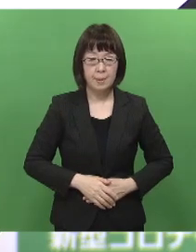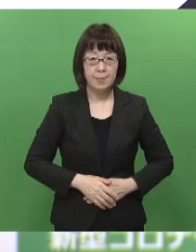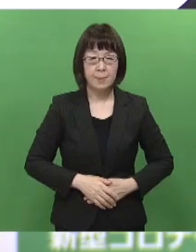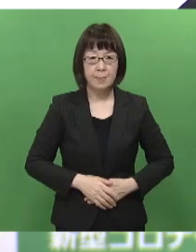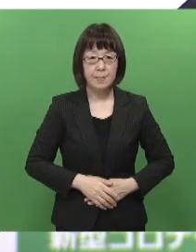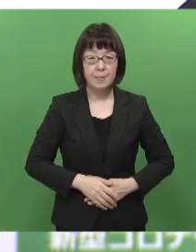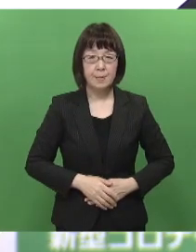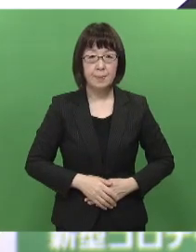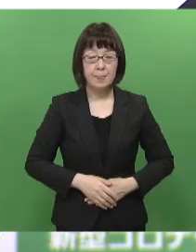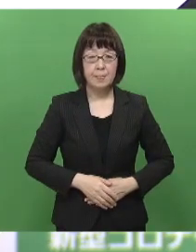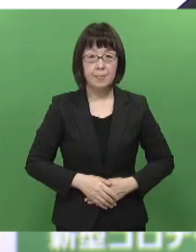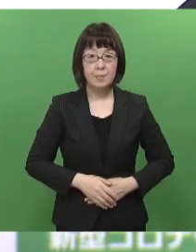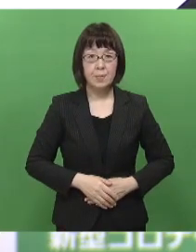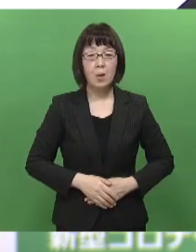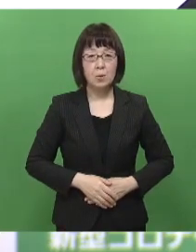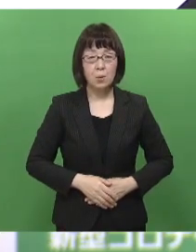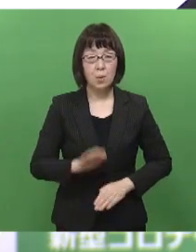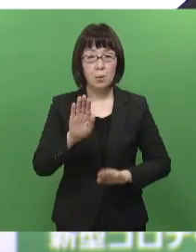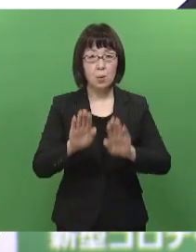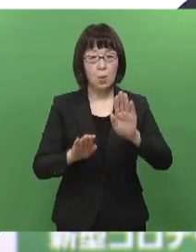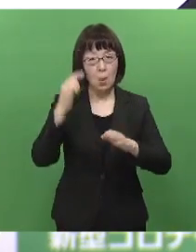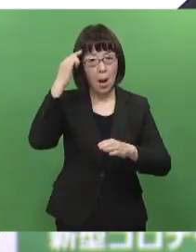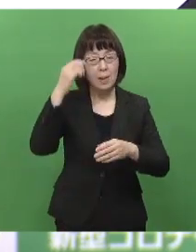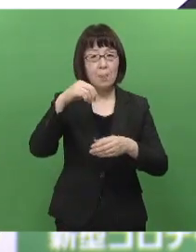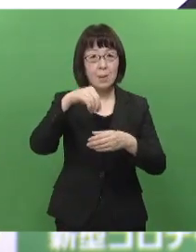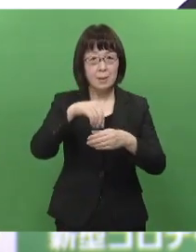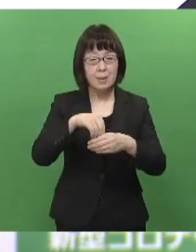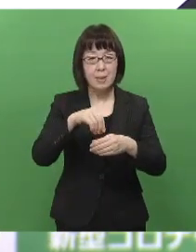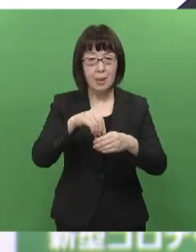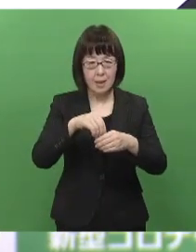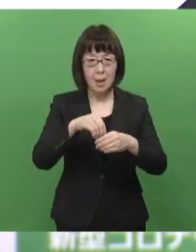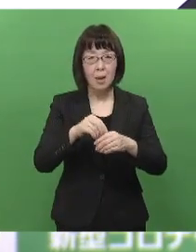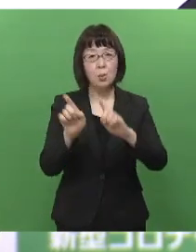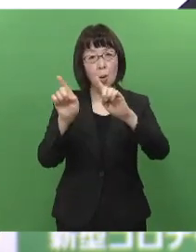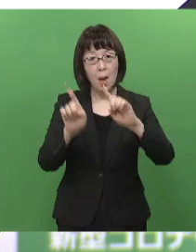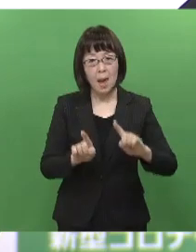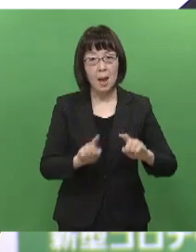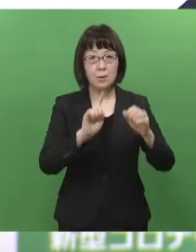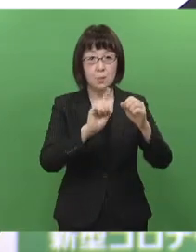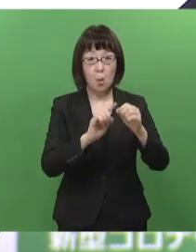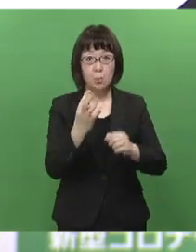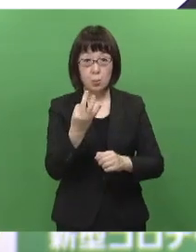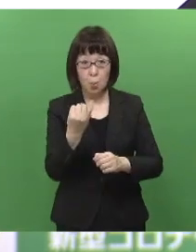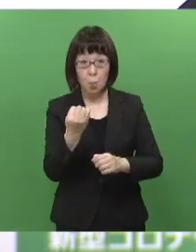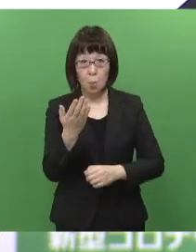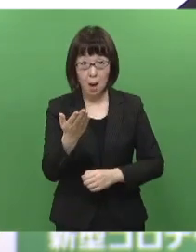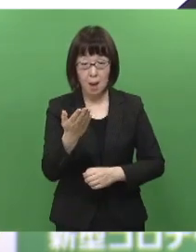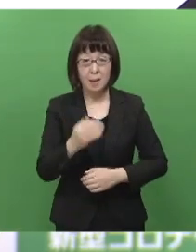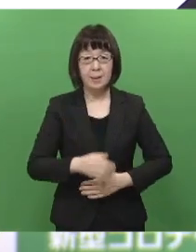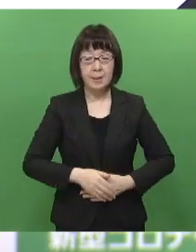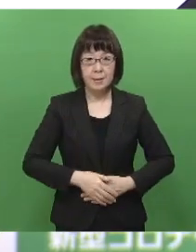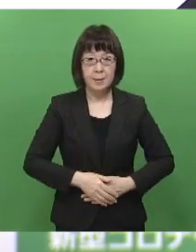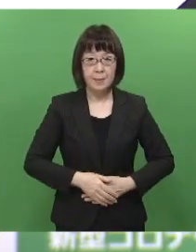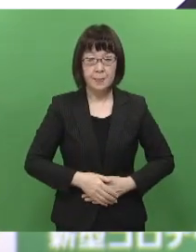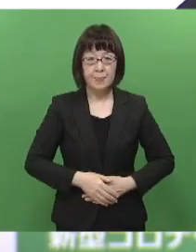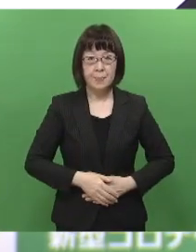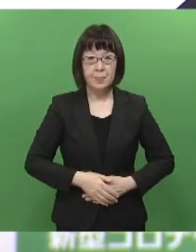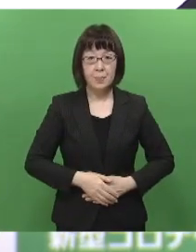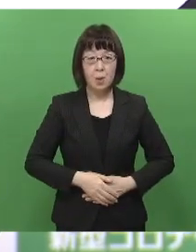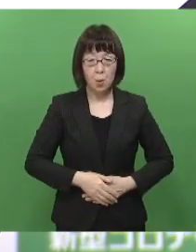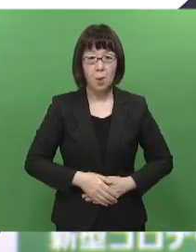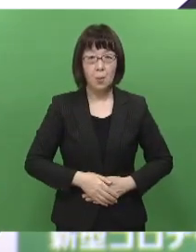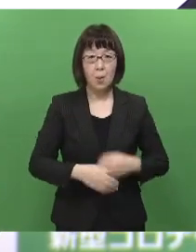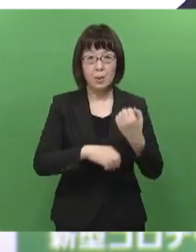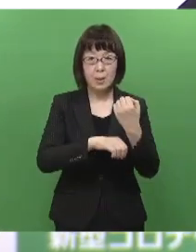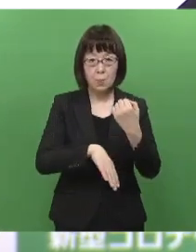ことを それらを念頭にしながら、どれぐらいの目標かといいますと、基本的な数字ということもさ